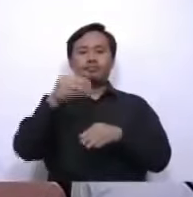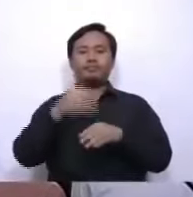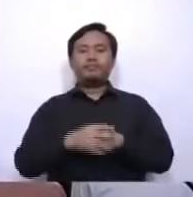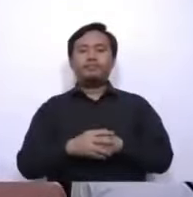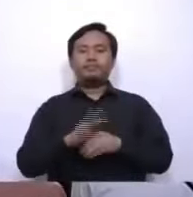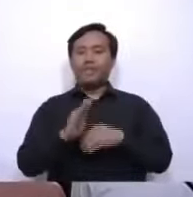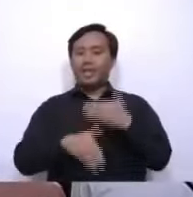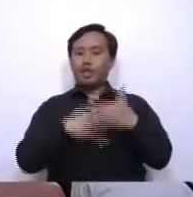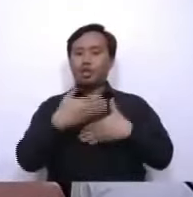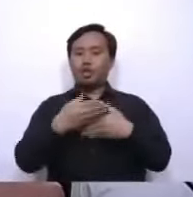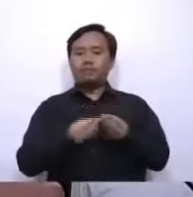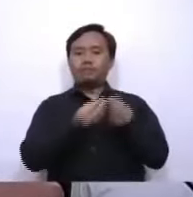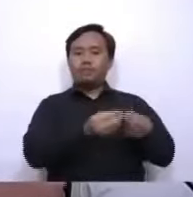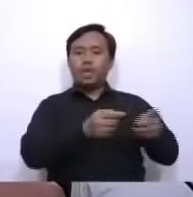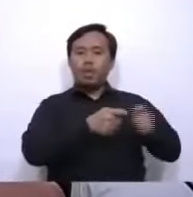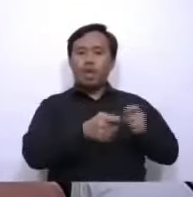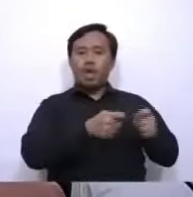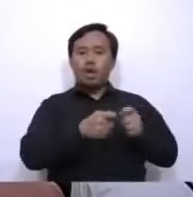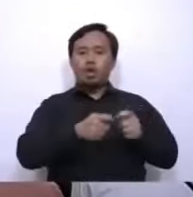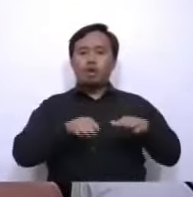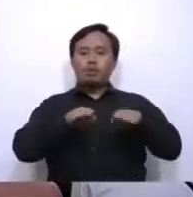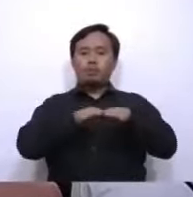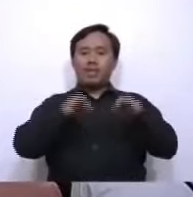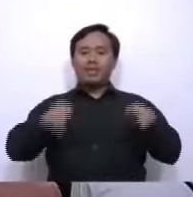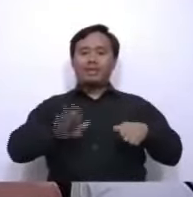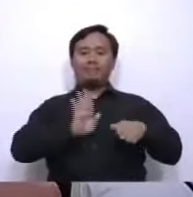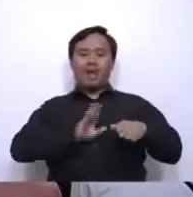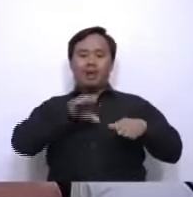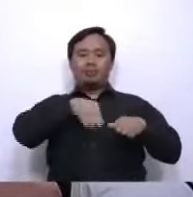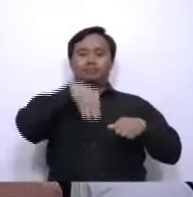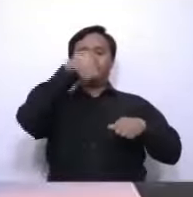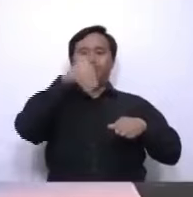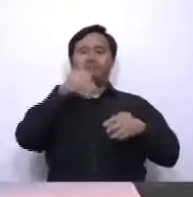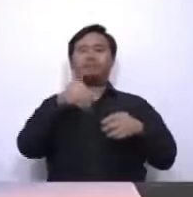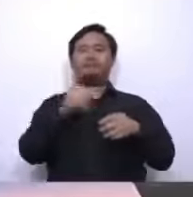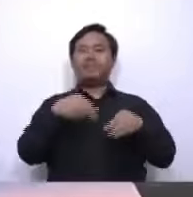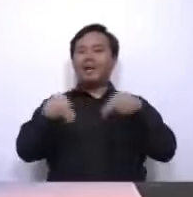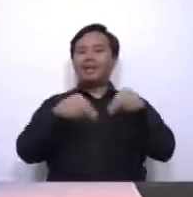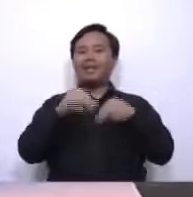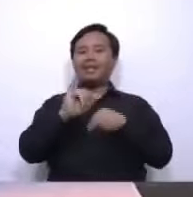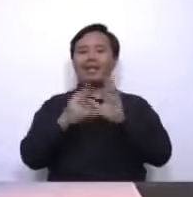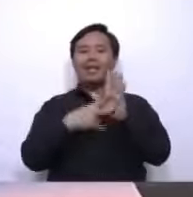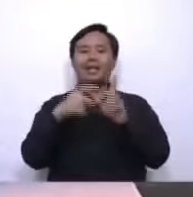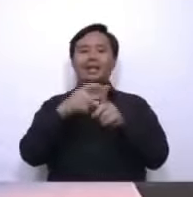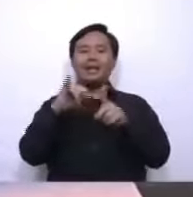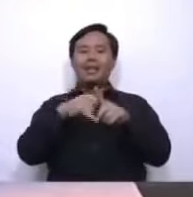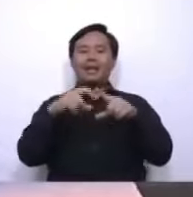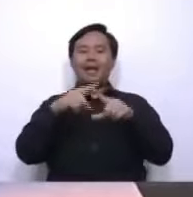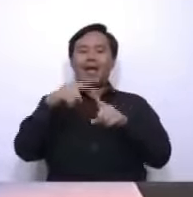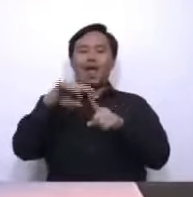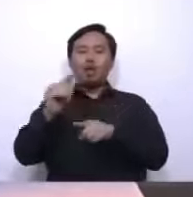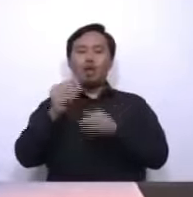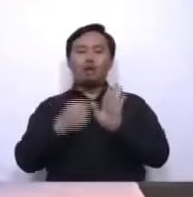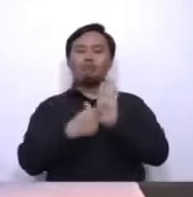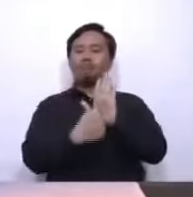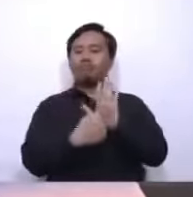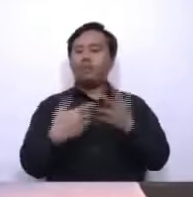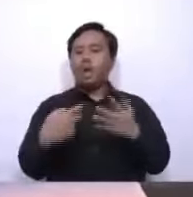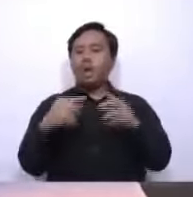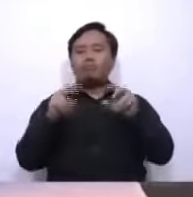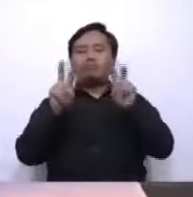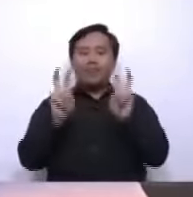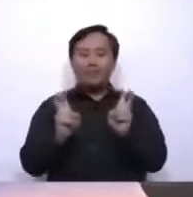Nanti diserahkan kepada moderator. Diambil dari arah belakang, Bapak. Diambil kertas berisi indikator yang menunjukkan subtema.